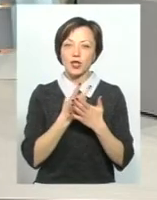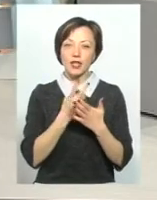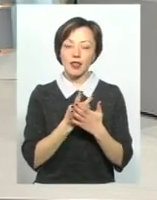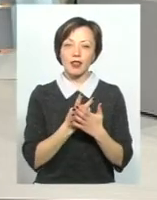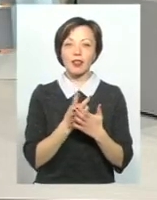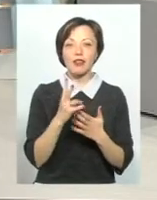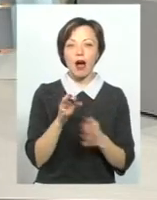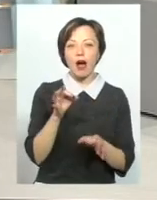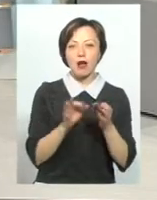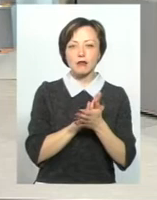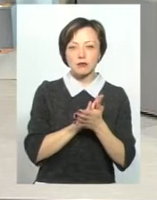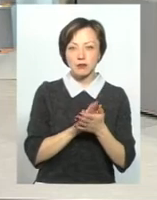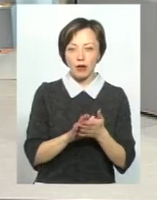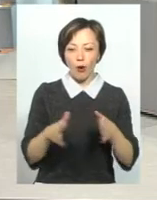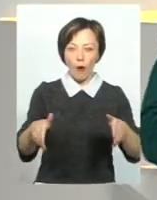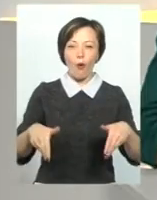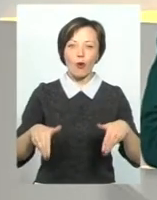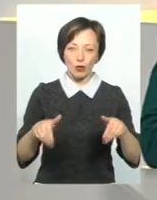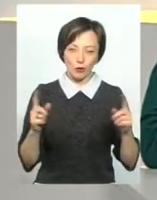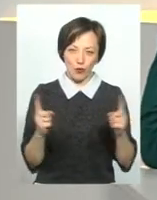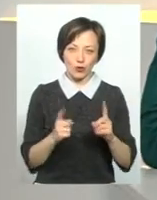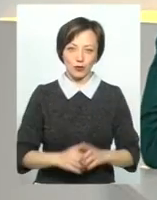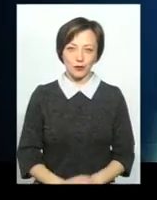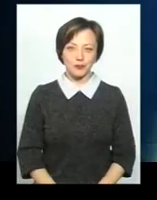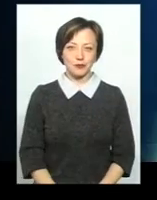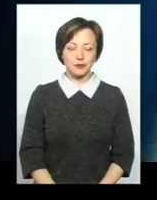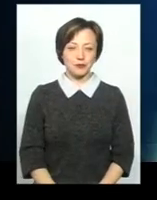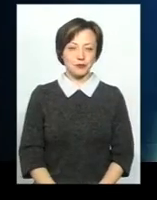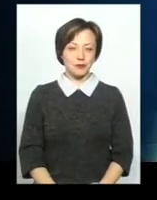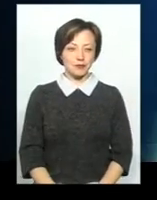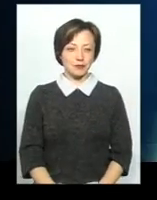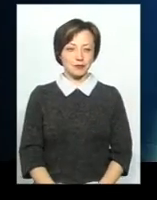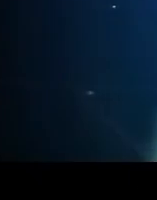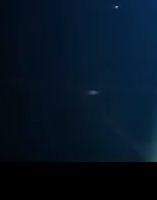на органічний сертифікований город. Дуже коротко, прошу.